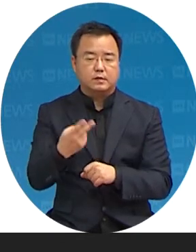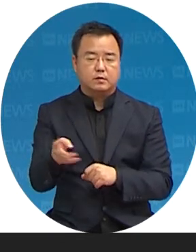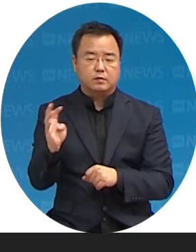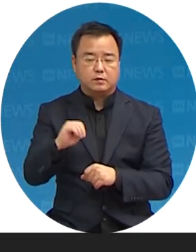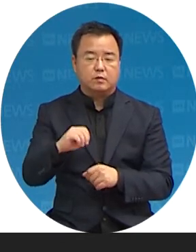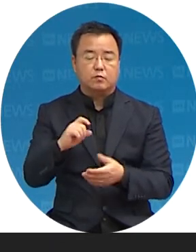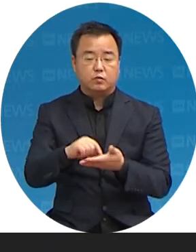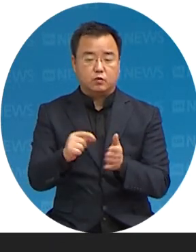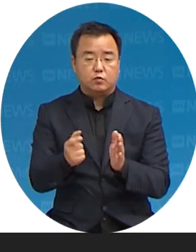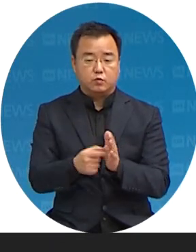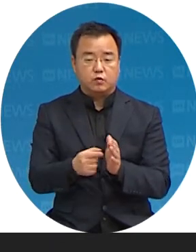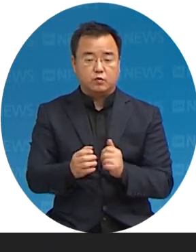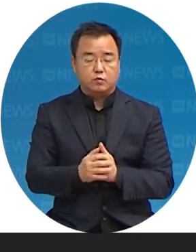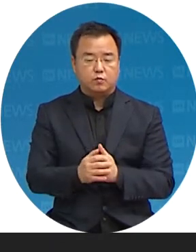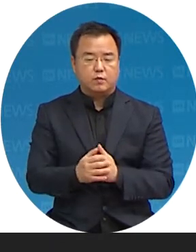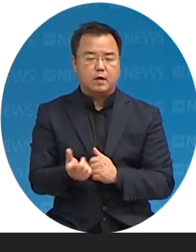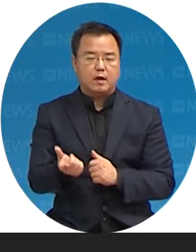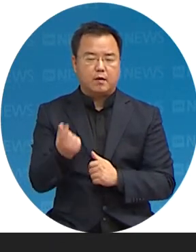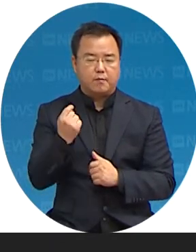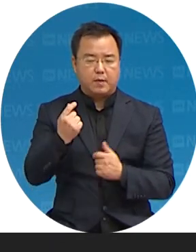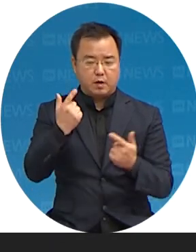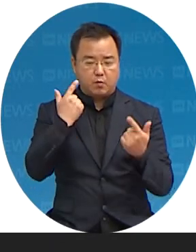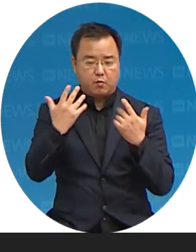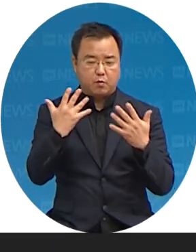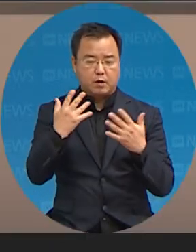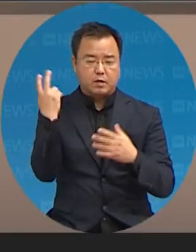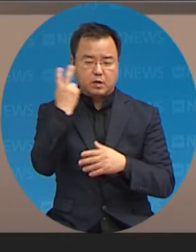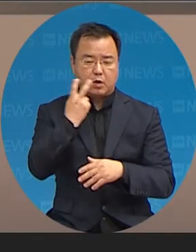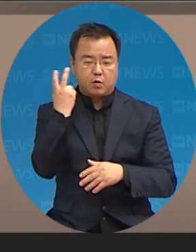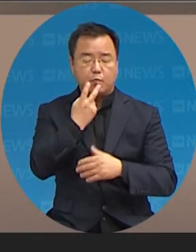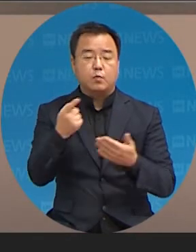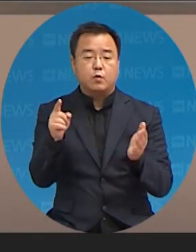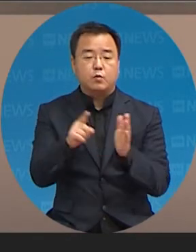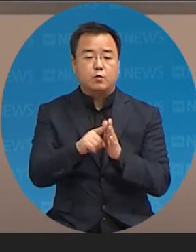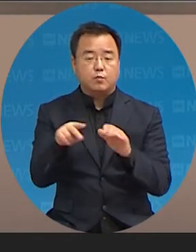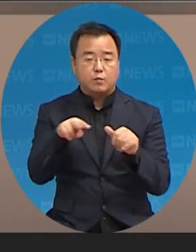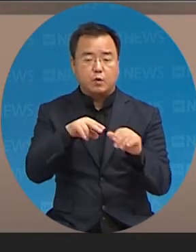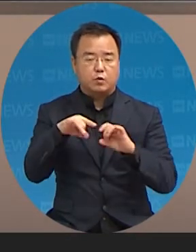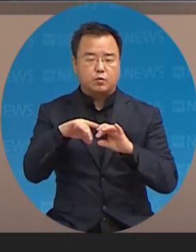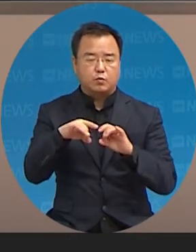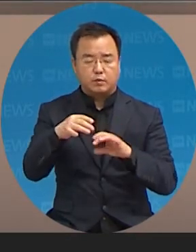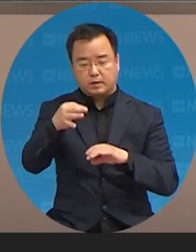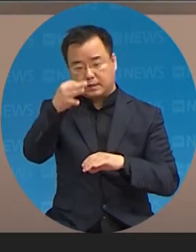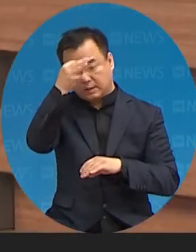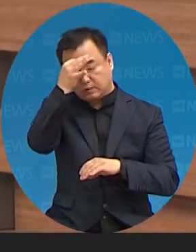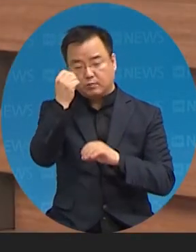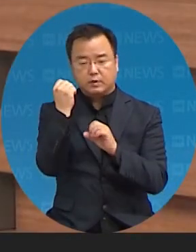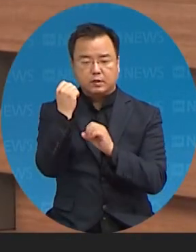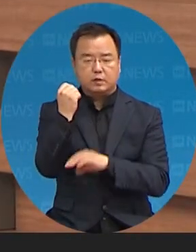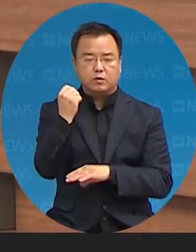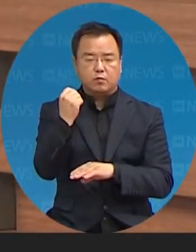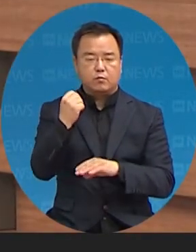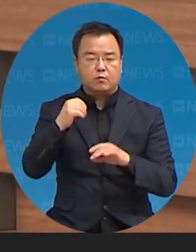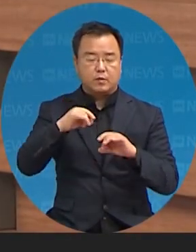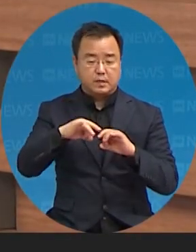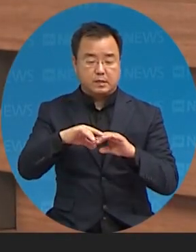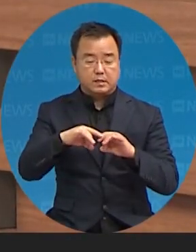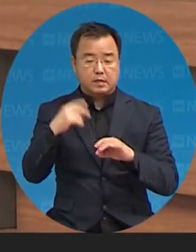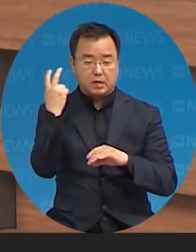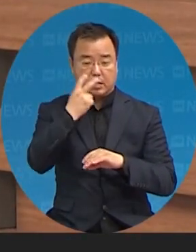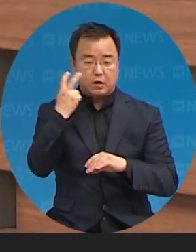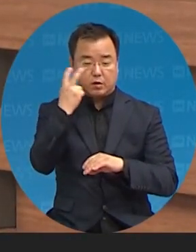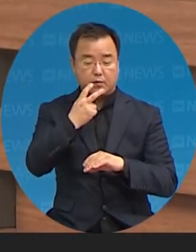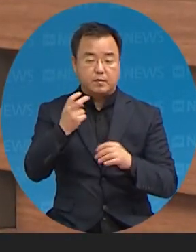하는 건데요 그렇게 우선 신속하고 정확한 검역을 위해서 정보통신기술 기반의 전자 검역 심사대 를 추가로